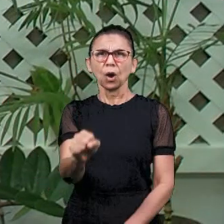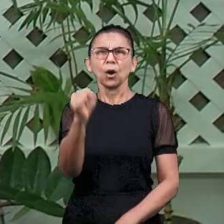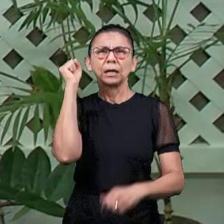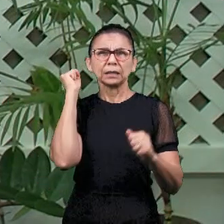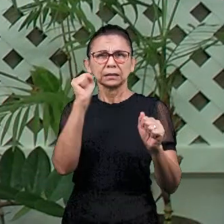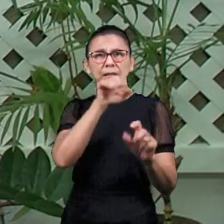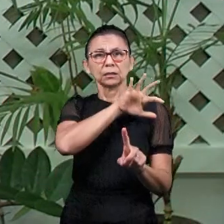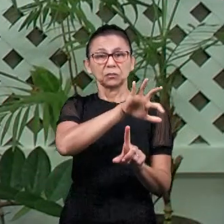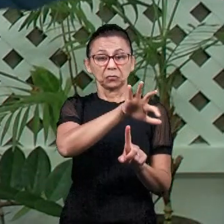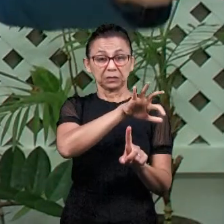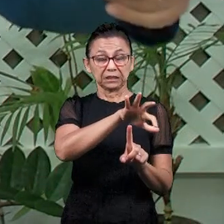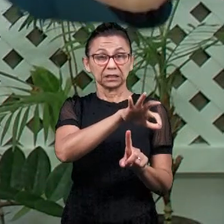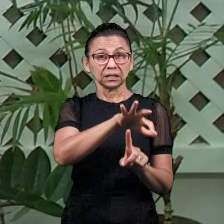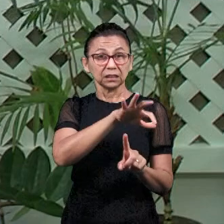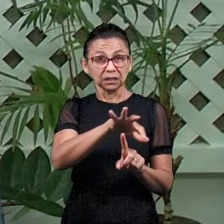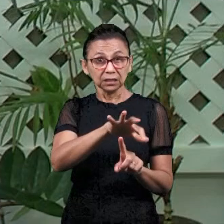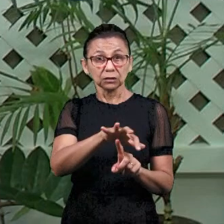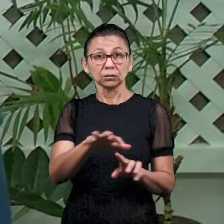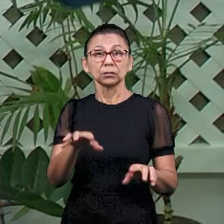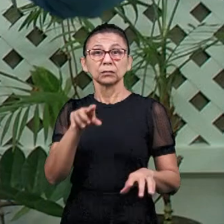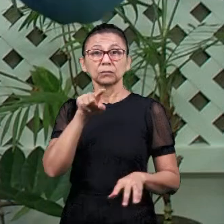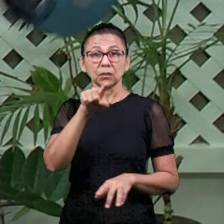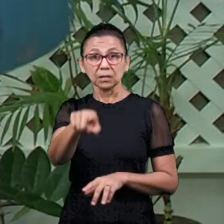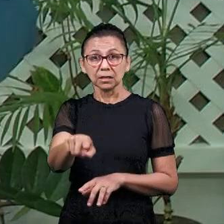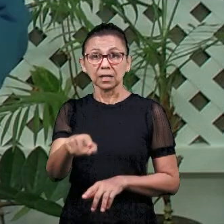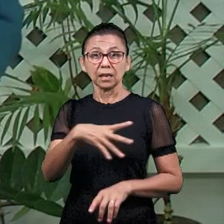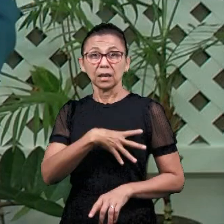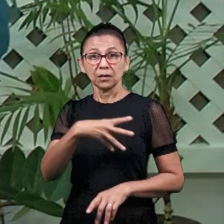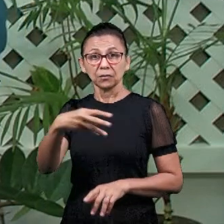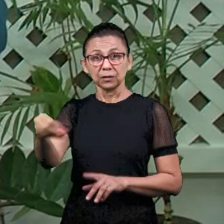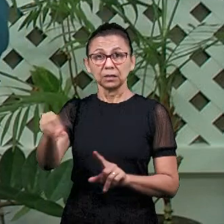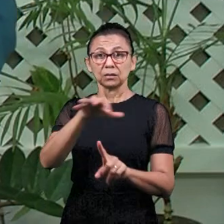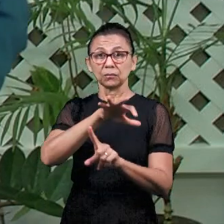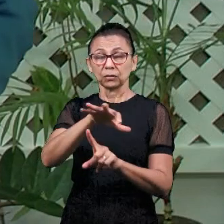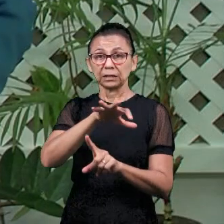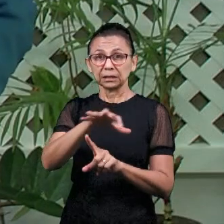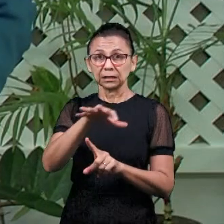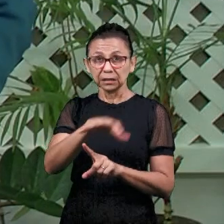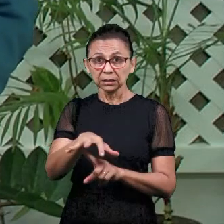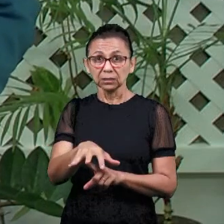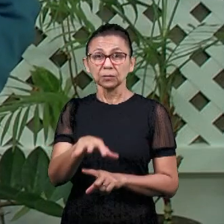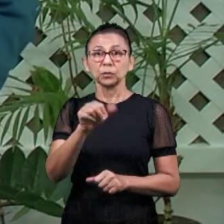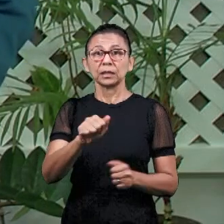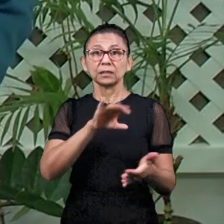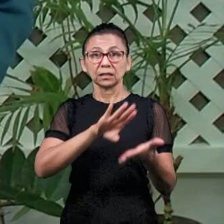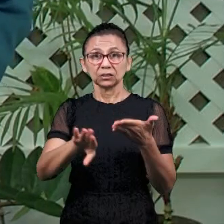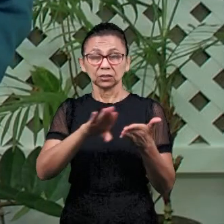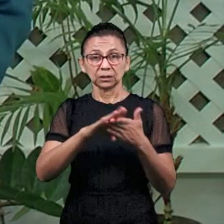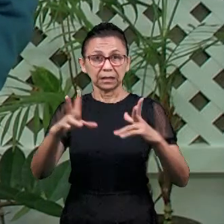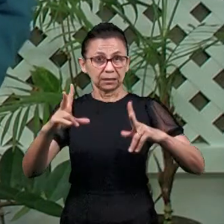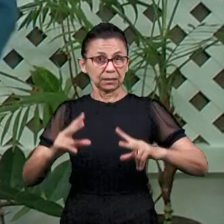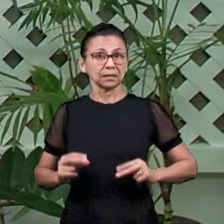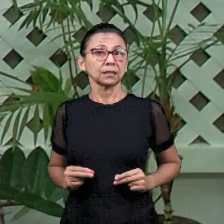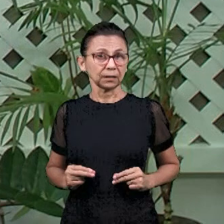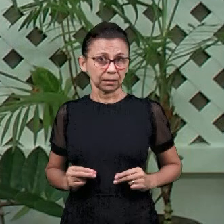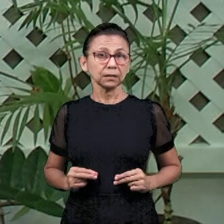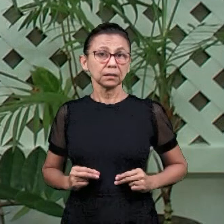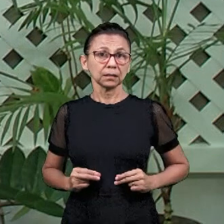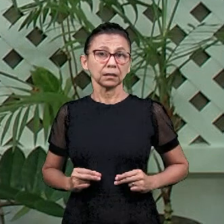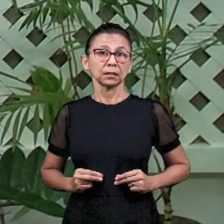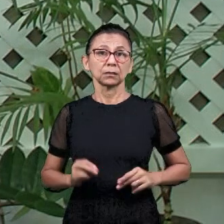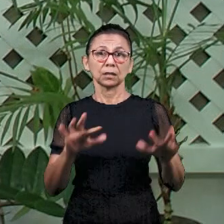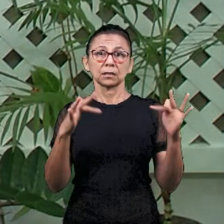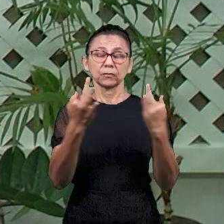cœur cet héritage, soyez qu'ils seront les responsables. Et vous, principalement parce que vous